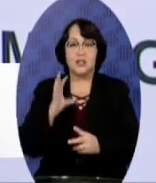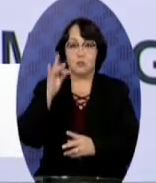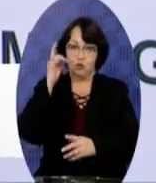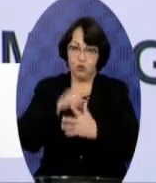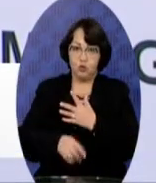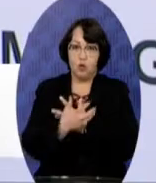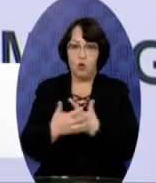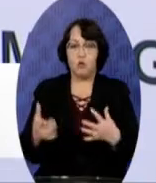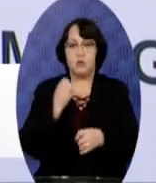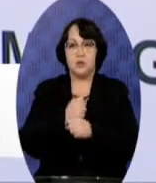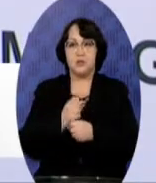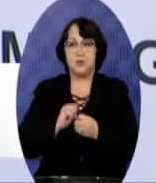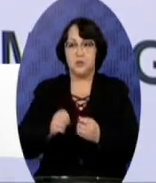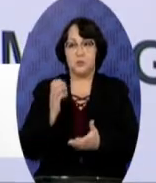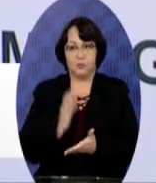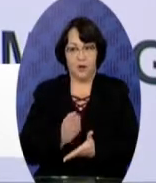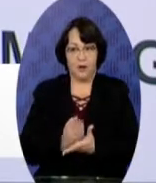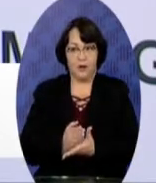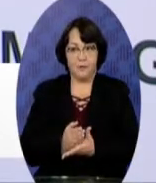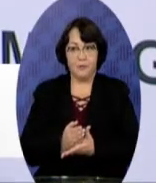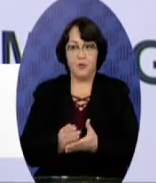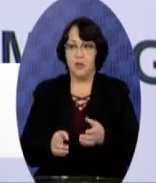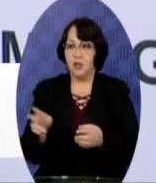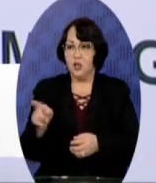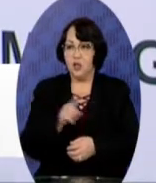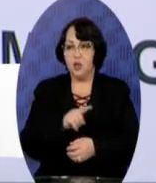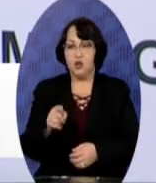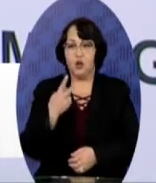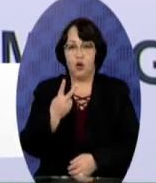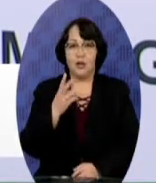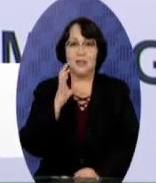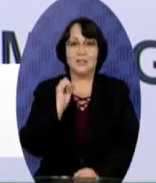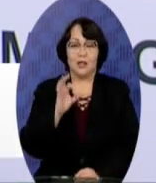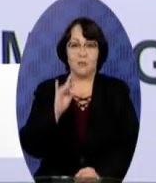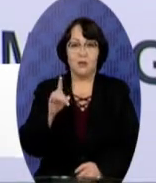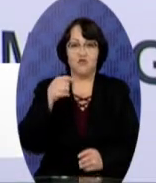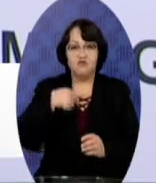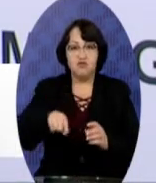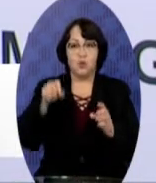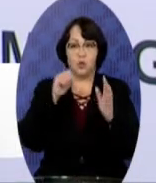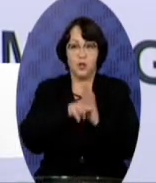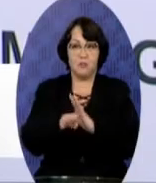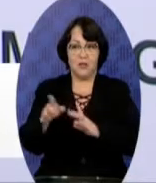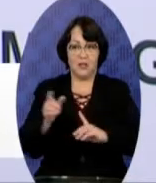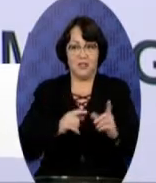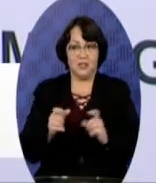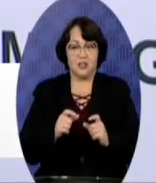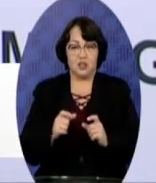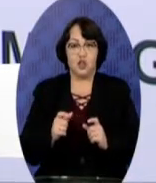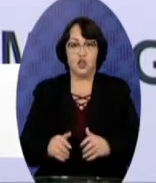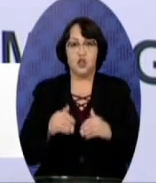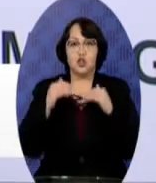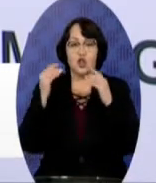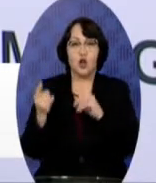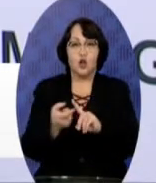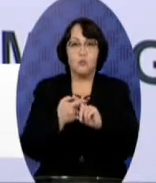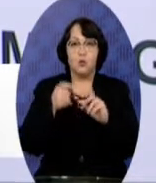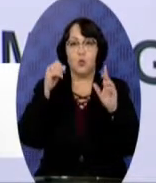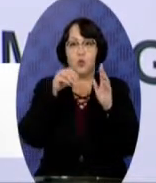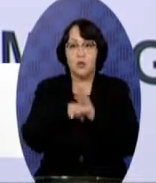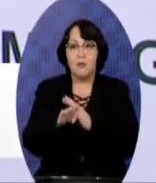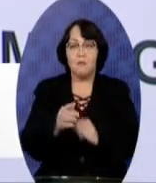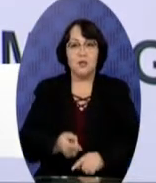олон хүмүүс ажиллаж байгаа. Тэгвэл энэ хоёр салбарын хүртээмжийн буюу эдийн засгийн өсөлтөөс хүрэх хүртээмжийг нэмэгдүүлэхийг